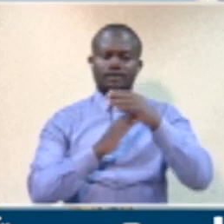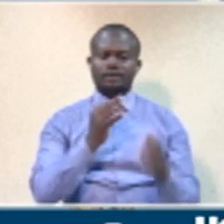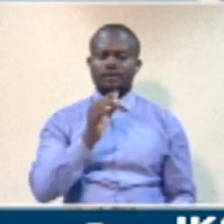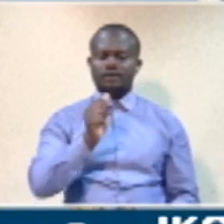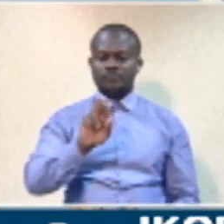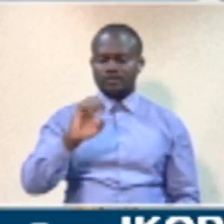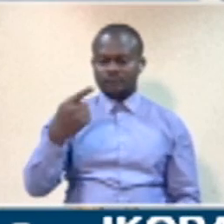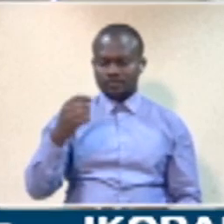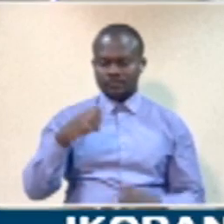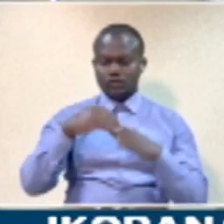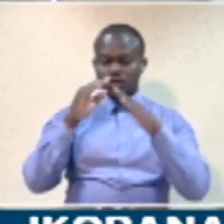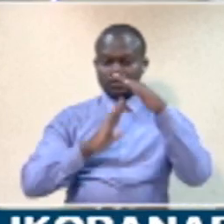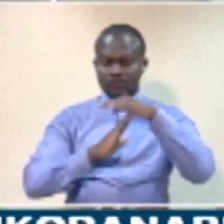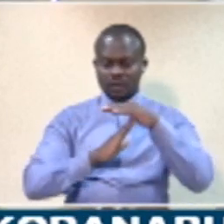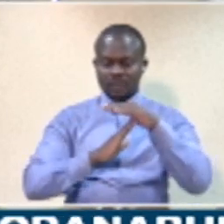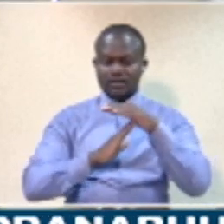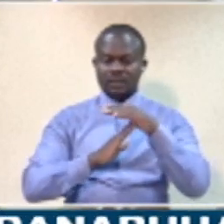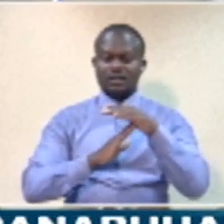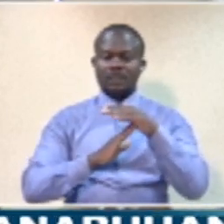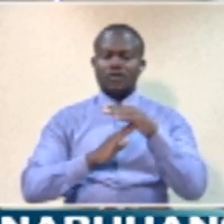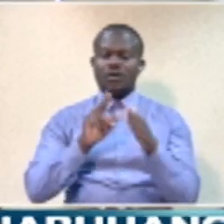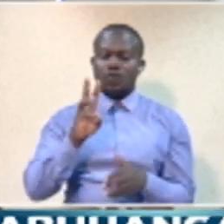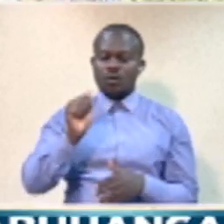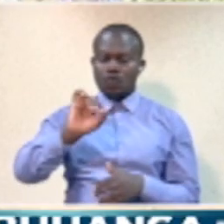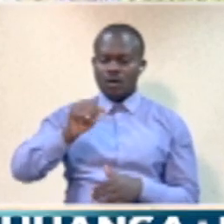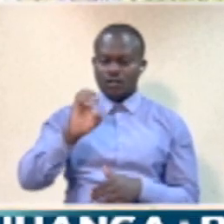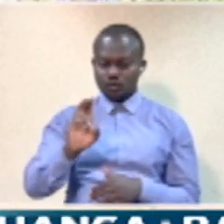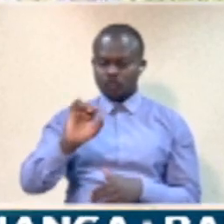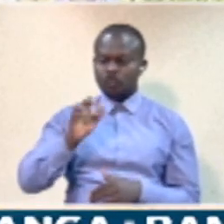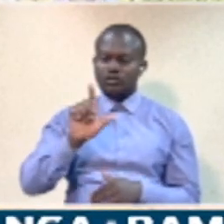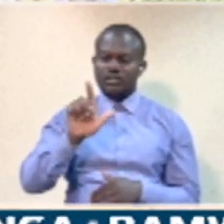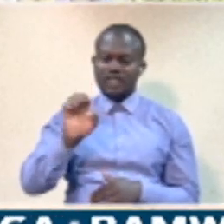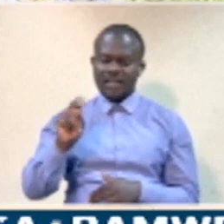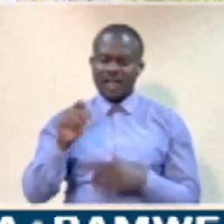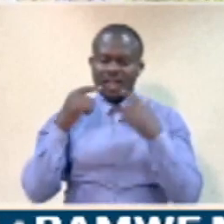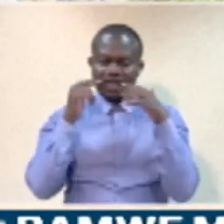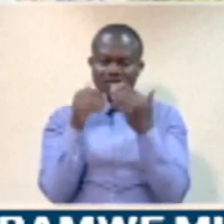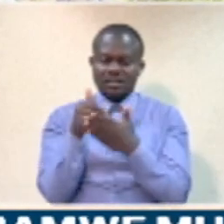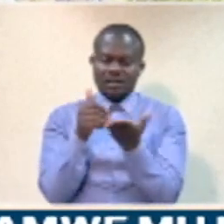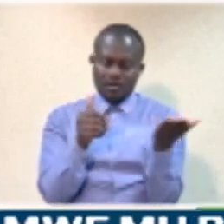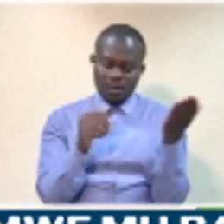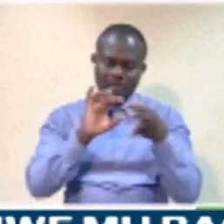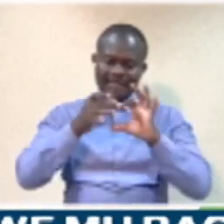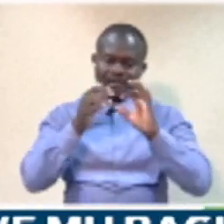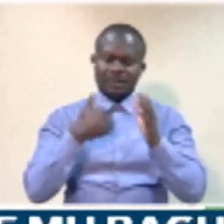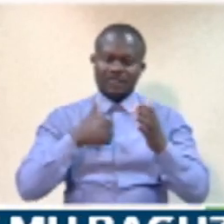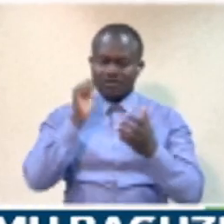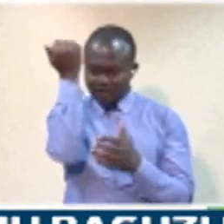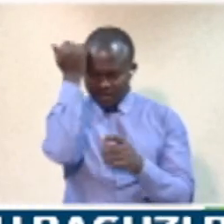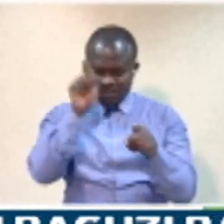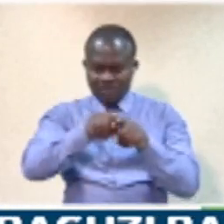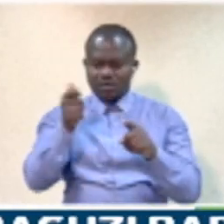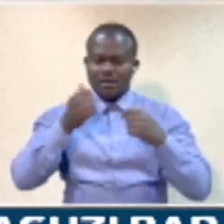gutera inkunga abarokotse jenoside batishoboye farije Uwacu Julienne avuga ko aba bagenerwa bikorwa ba farije baba bafite ubwishingizi